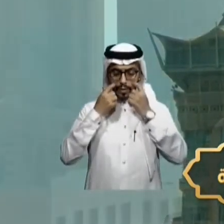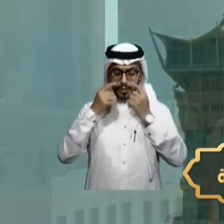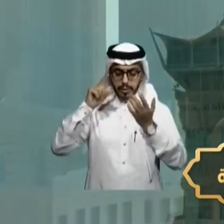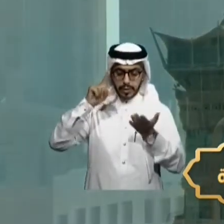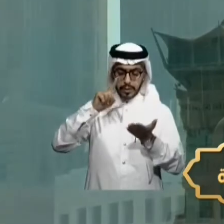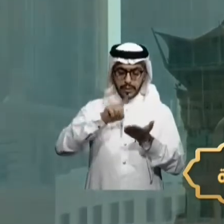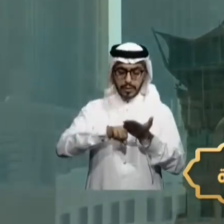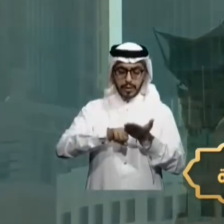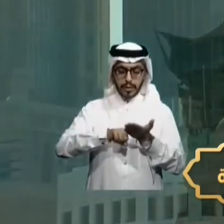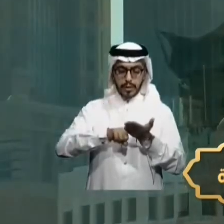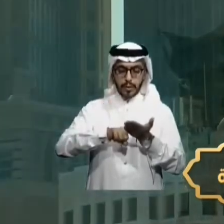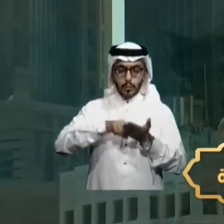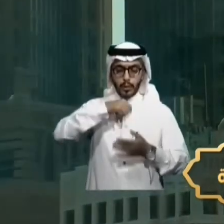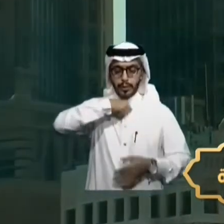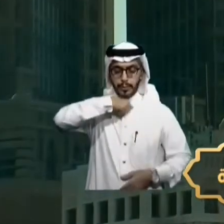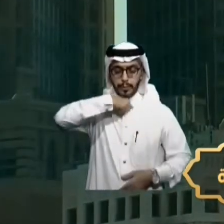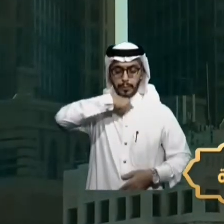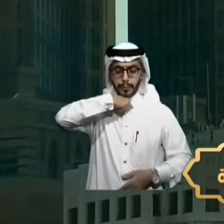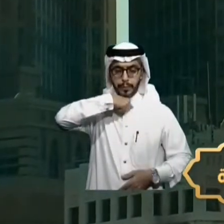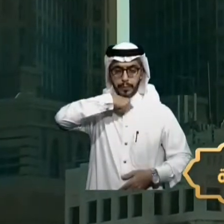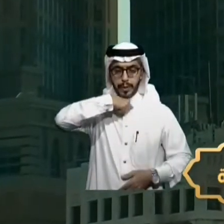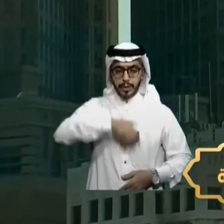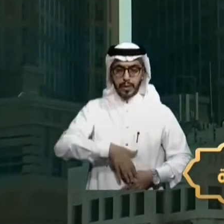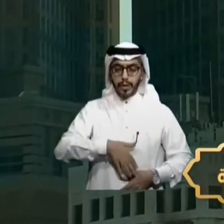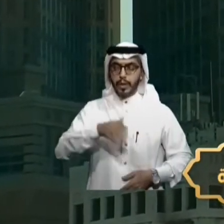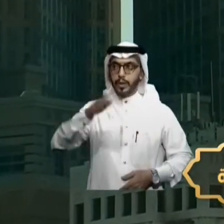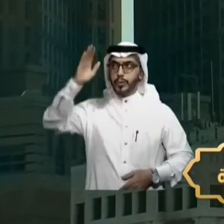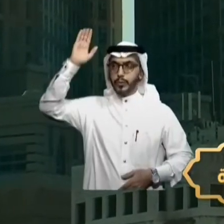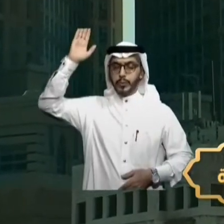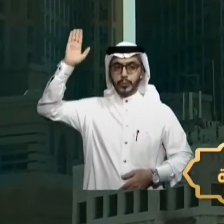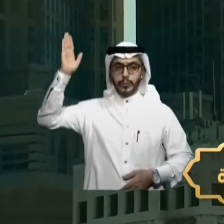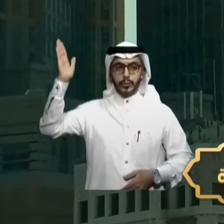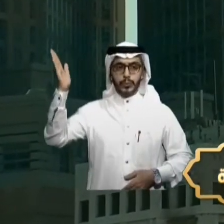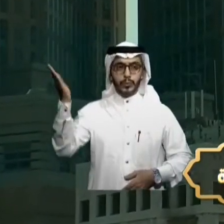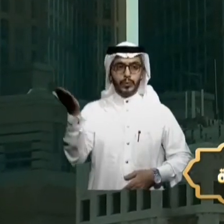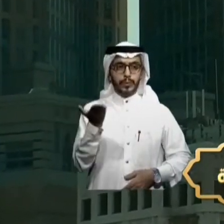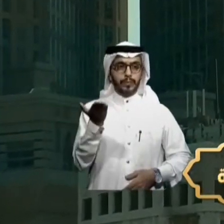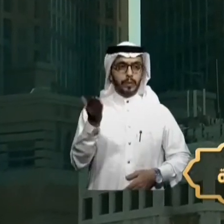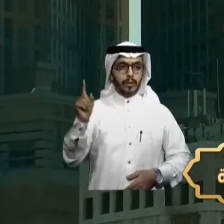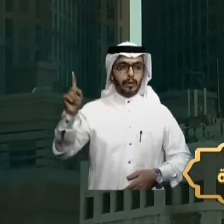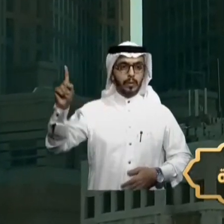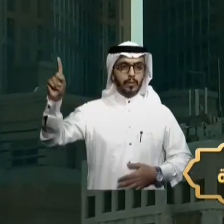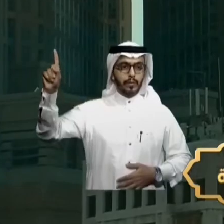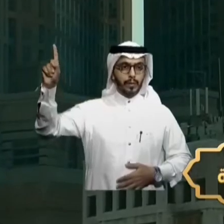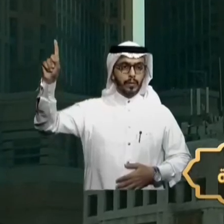أشهد أن محمد رسول